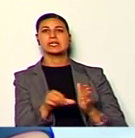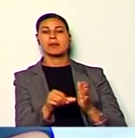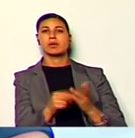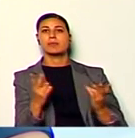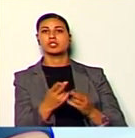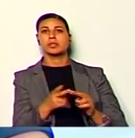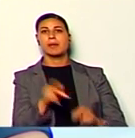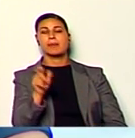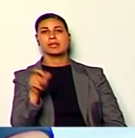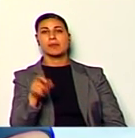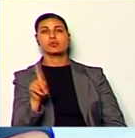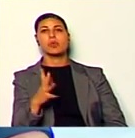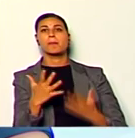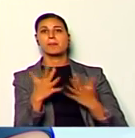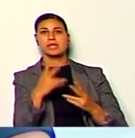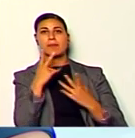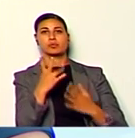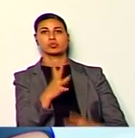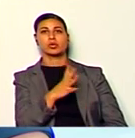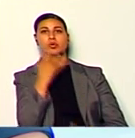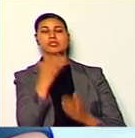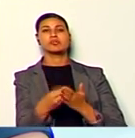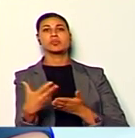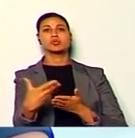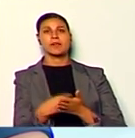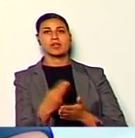დახმარება ჭირდება ამ ადამიანებს, რომ უფრო ეფექტიანი იყოს და მათი შემოსავალიც გაიზარდოს.